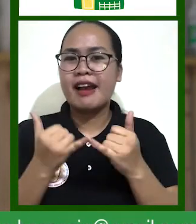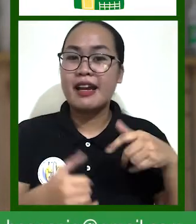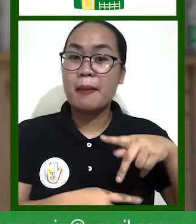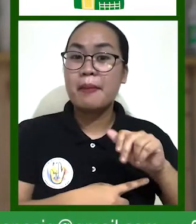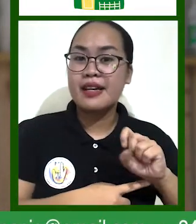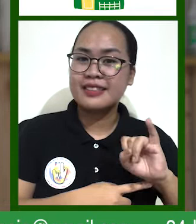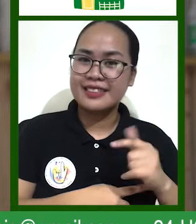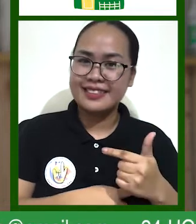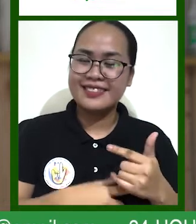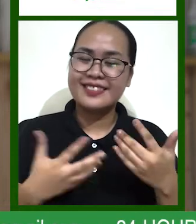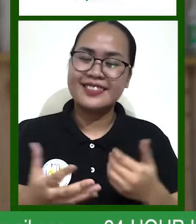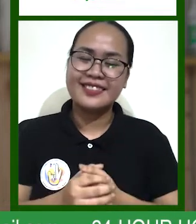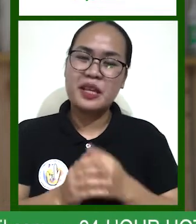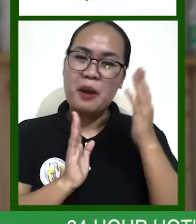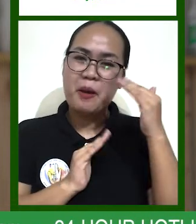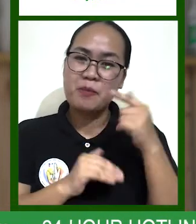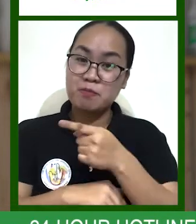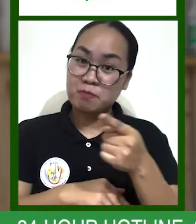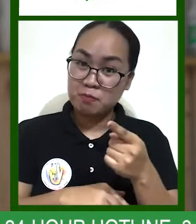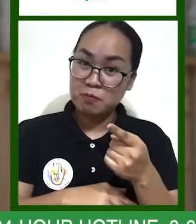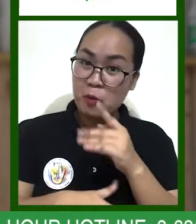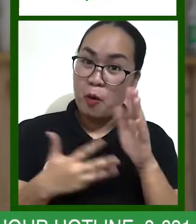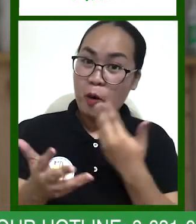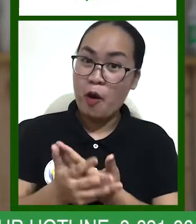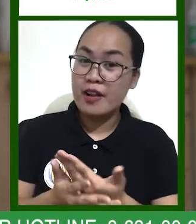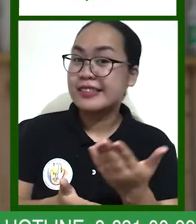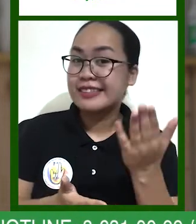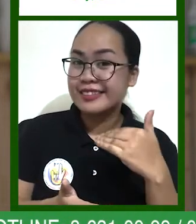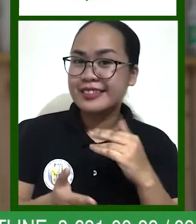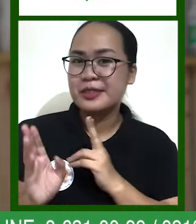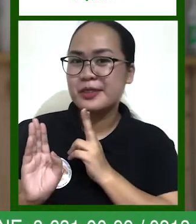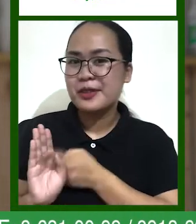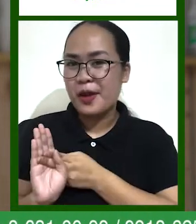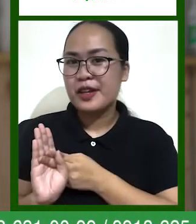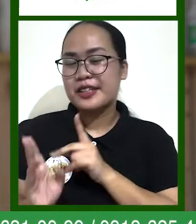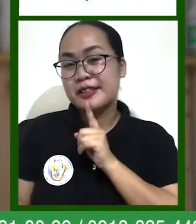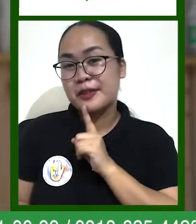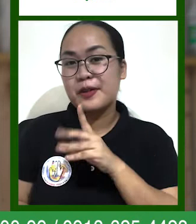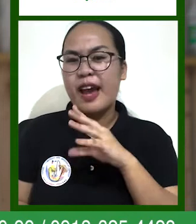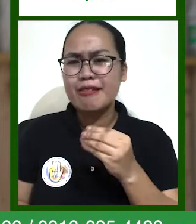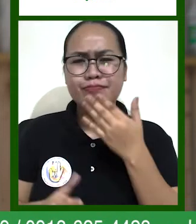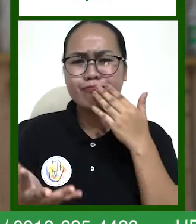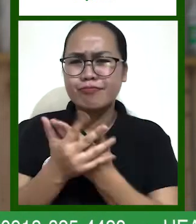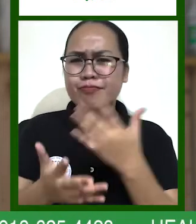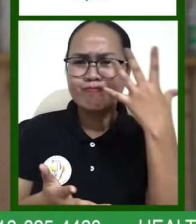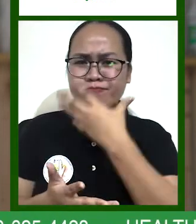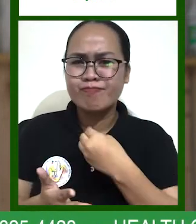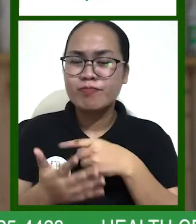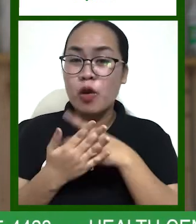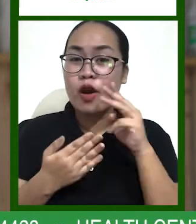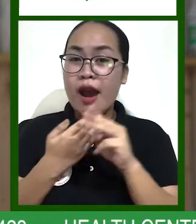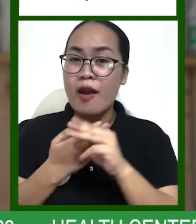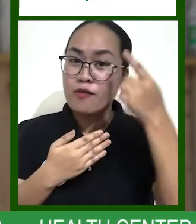City. So sana po, no, inaanyayahan namin lahat, sana maka-join po kayo. At ito ay napakagandang programa para po